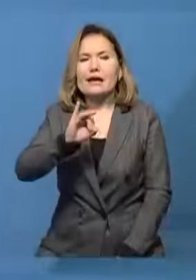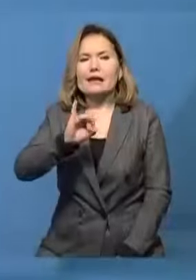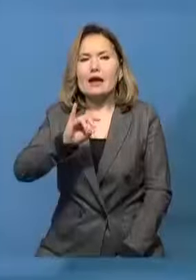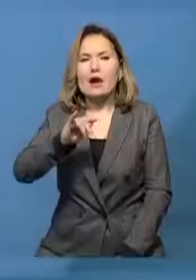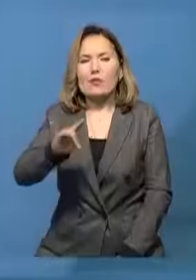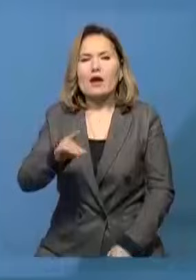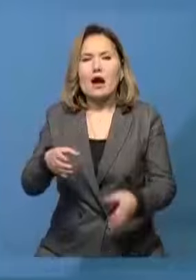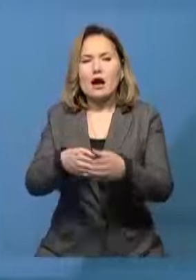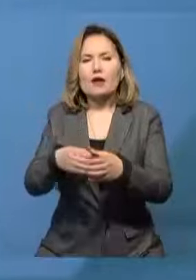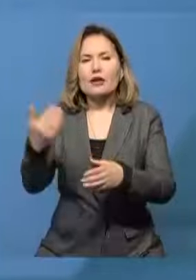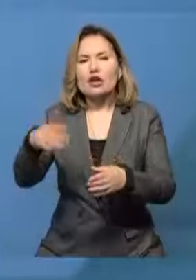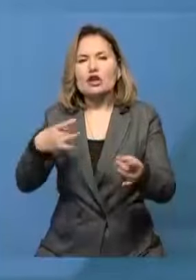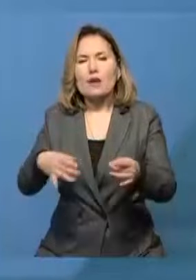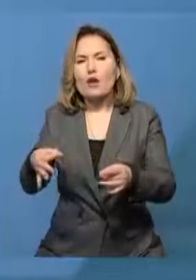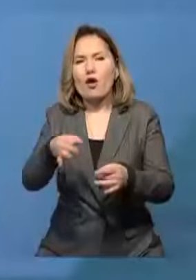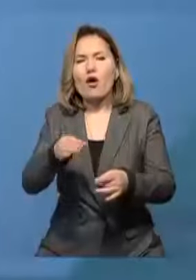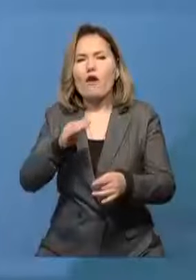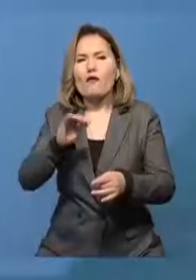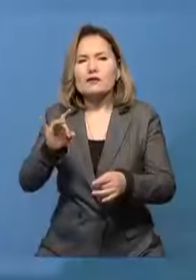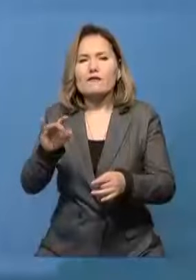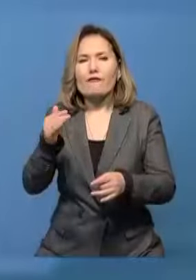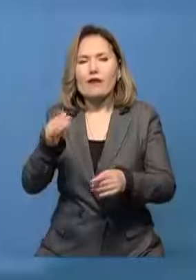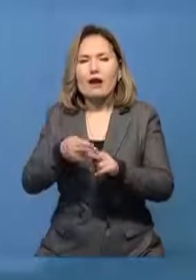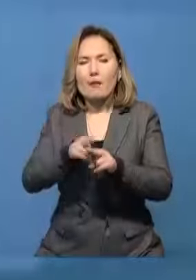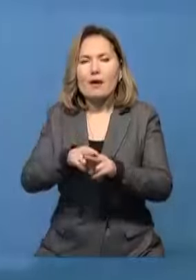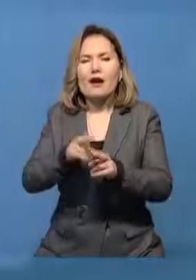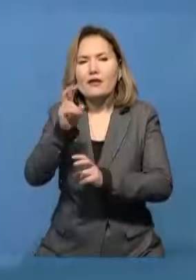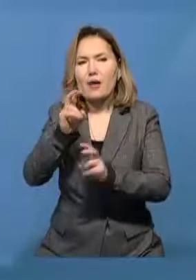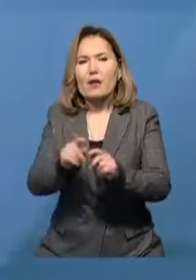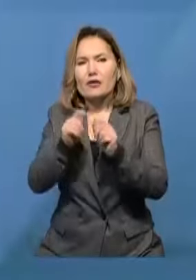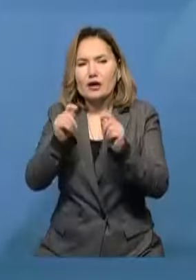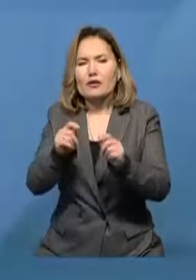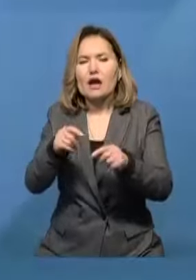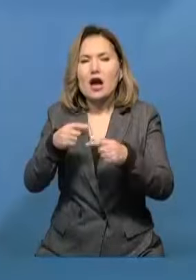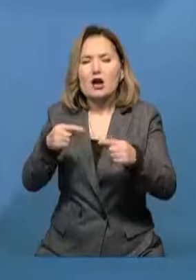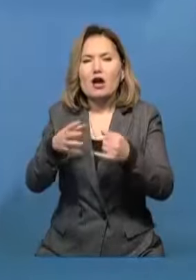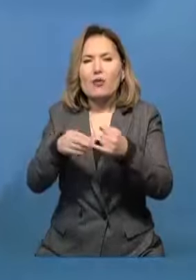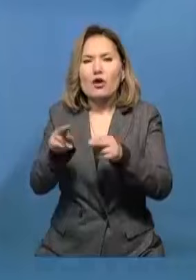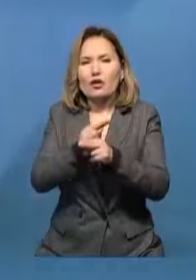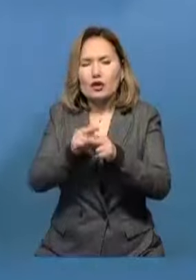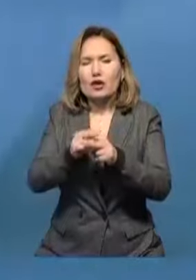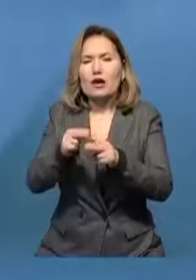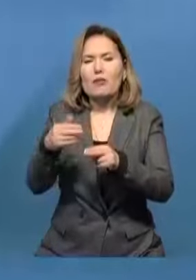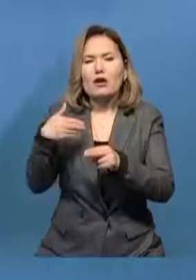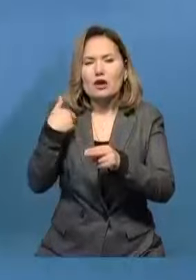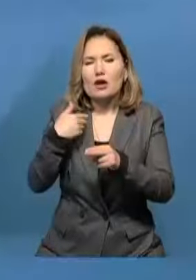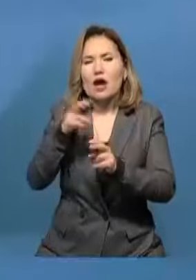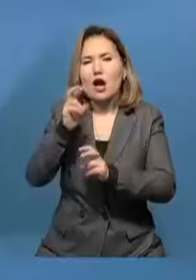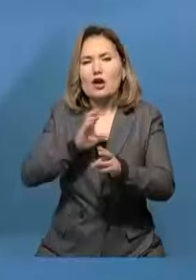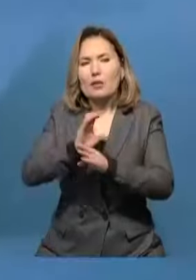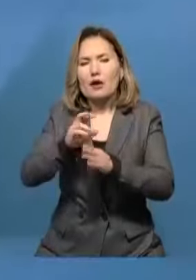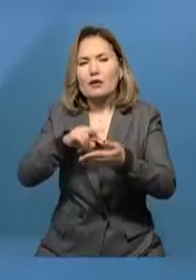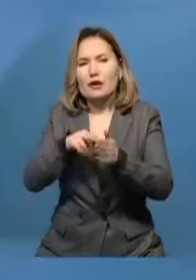Сингапурлық компания Жамбыл облысындағы фосфор кен орны базасында толық циклді фосфор тыңайтқышы өндірісін ашуға ниет танытып отыр. Бұл